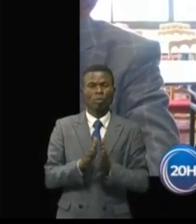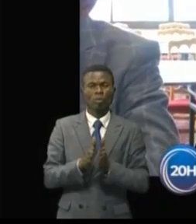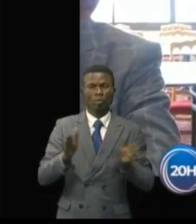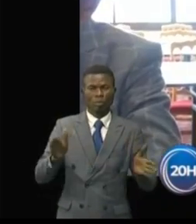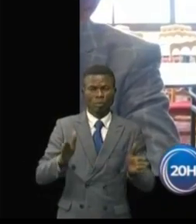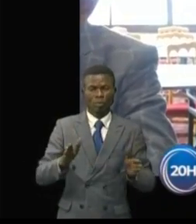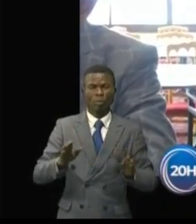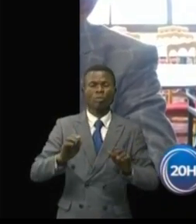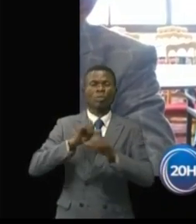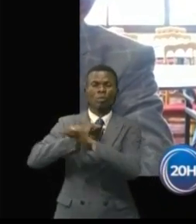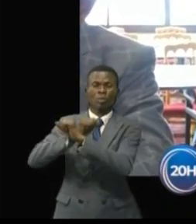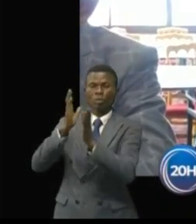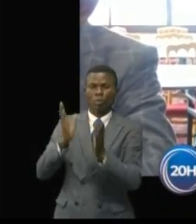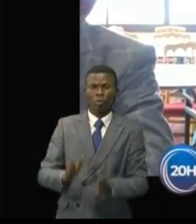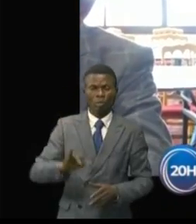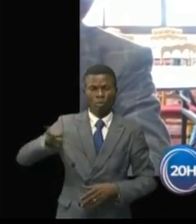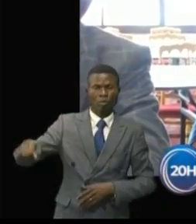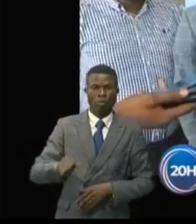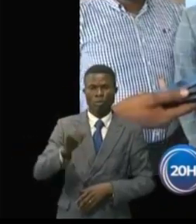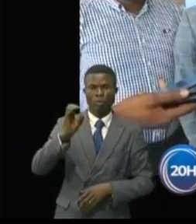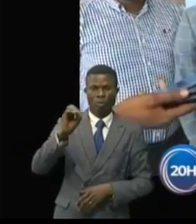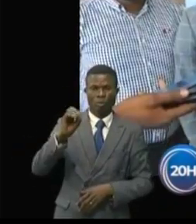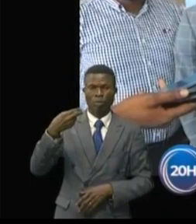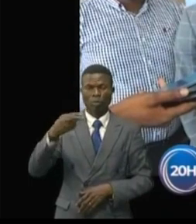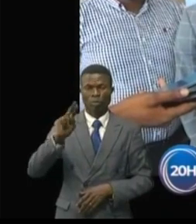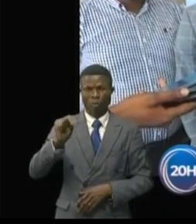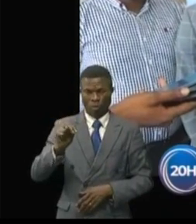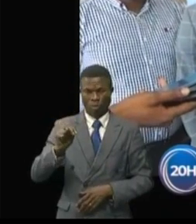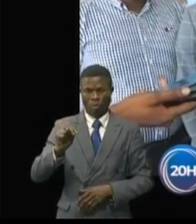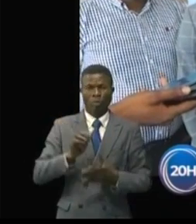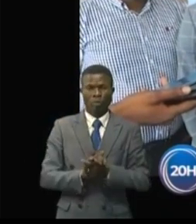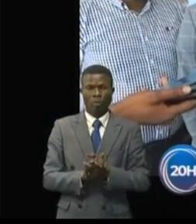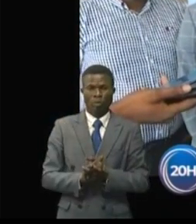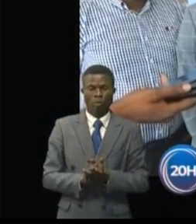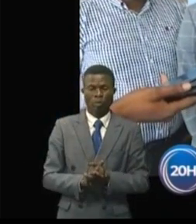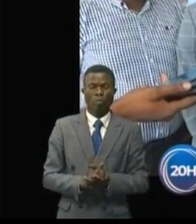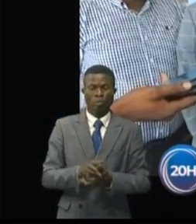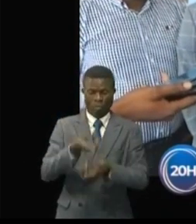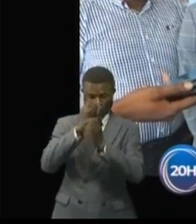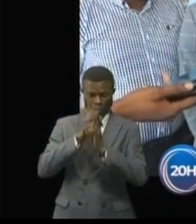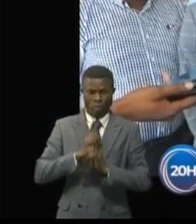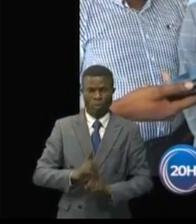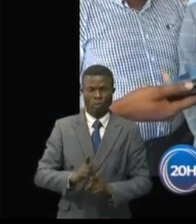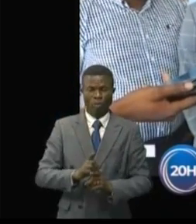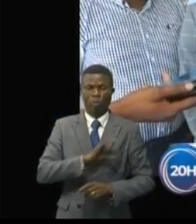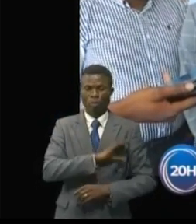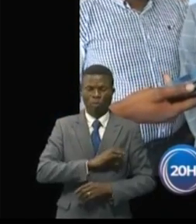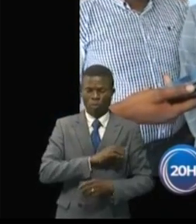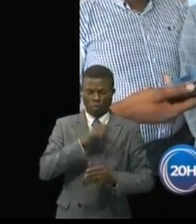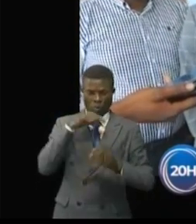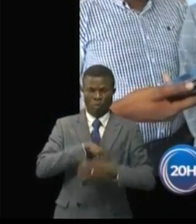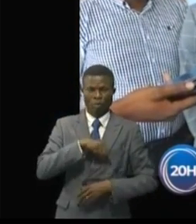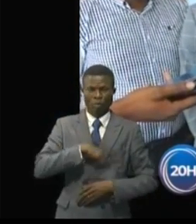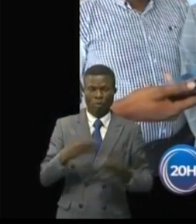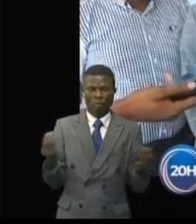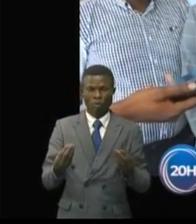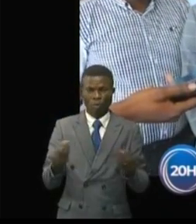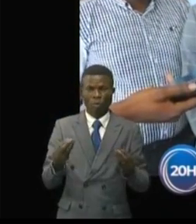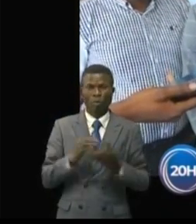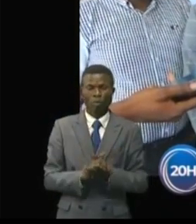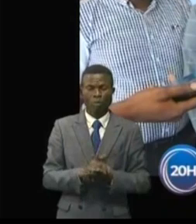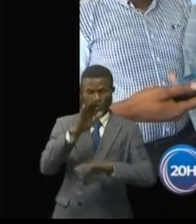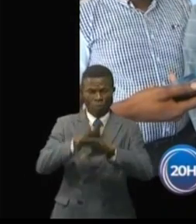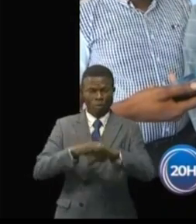de SINAMED, John Sengalwamba. Il a été indigné dans son fort intérieur. Voilà pourquoi il nous a